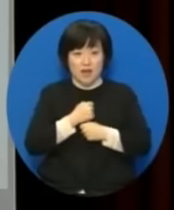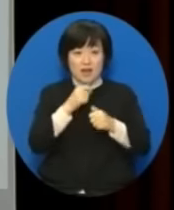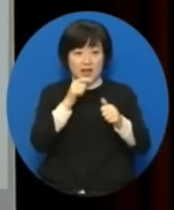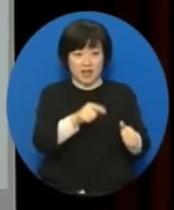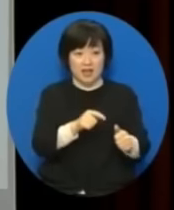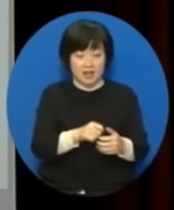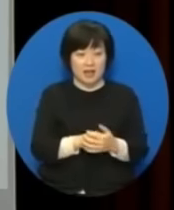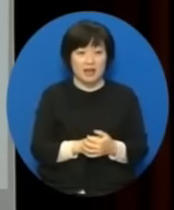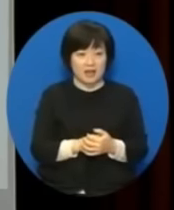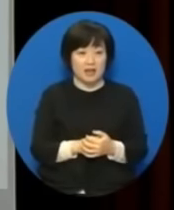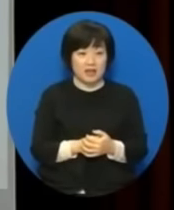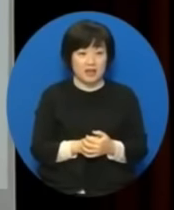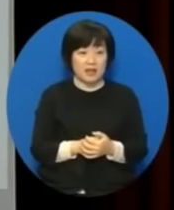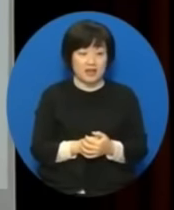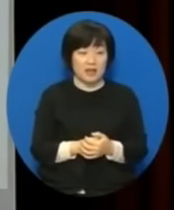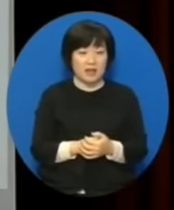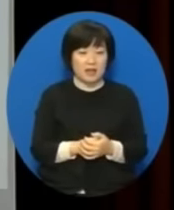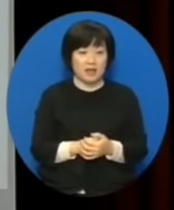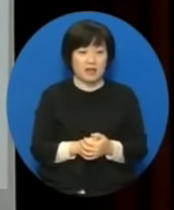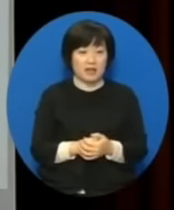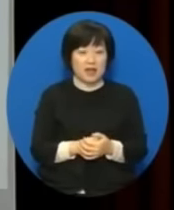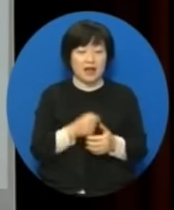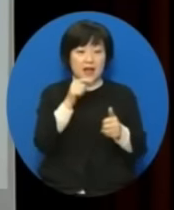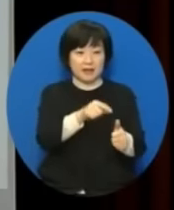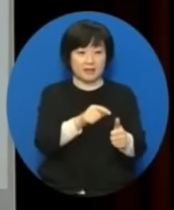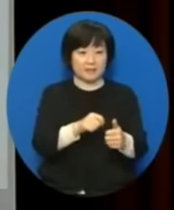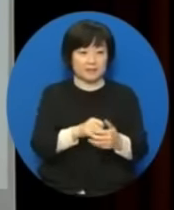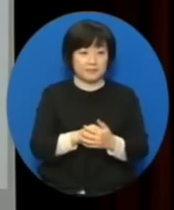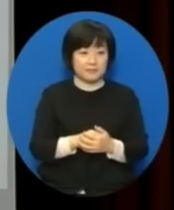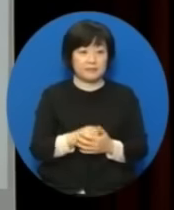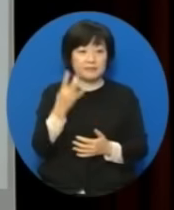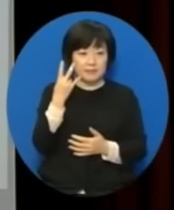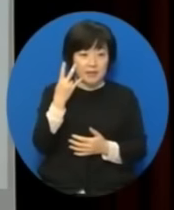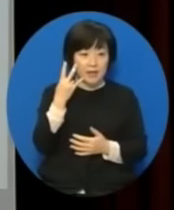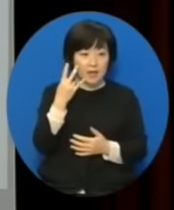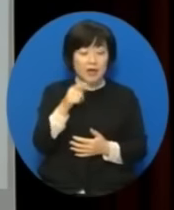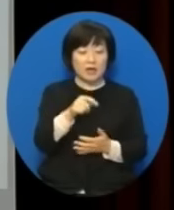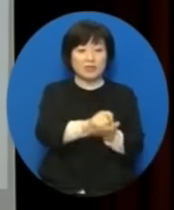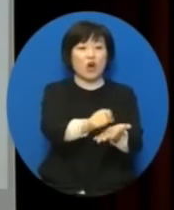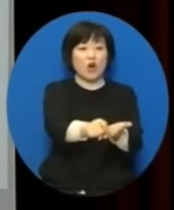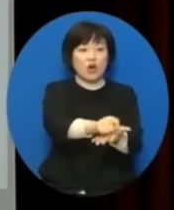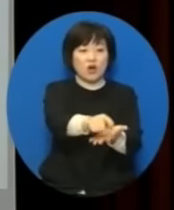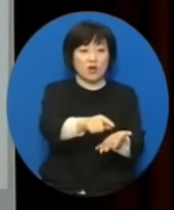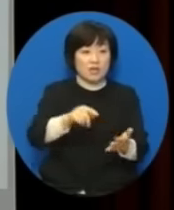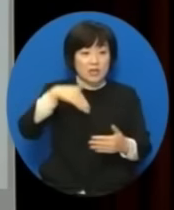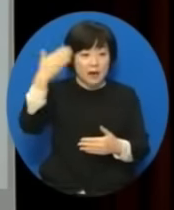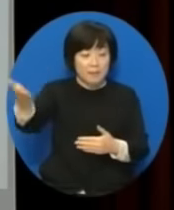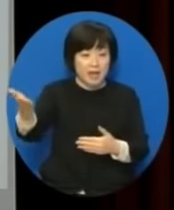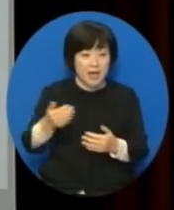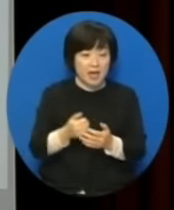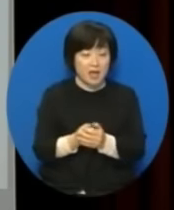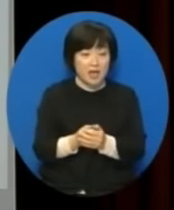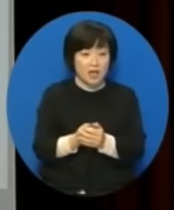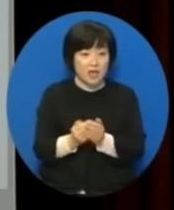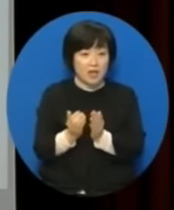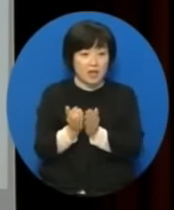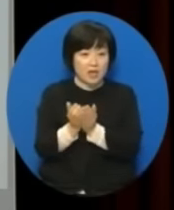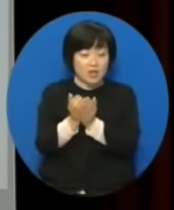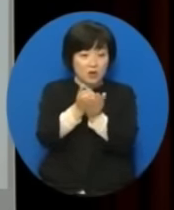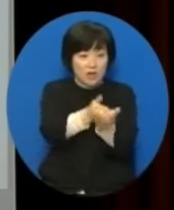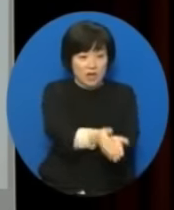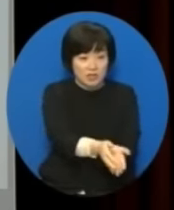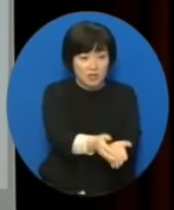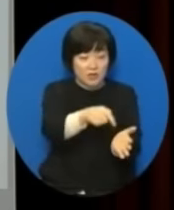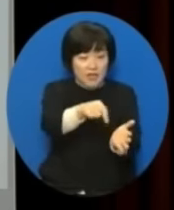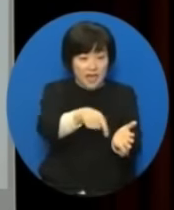인명피 발생하지 않도록. 하라. 예. 그냥 저거. 예예. 그다음에 그 저